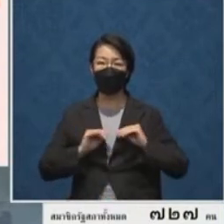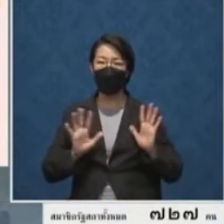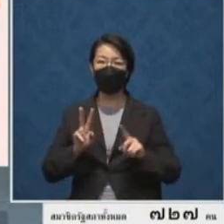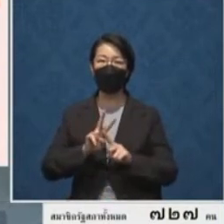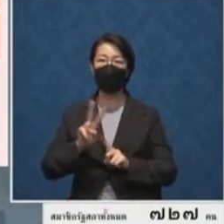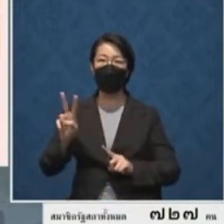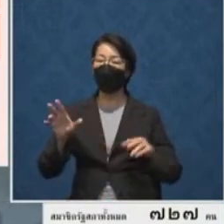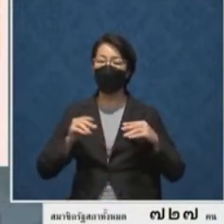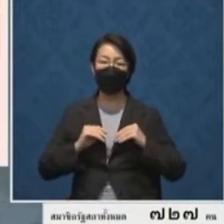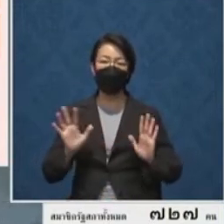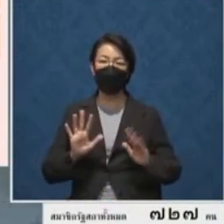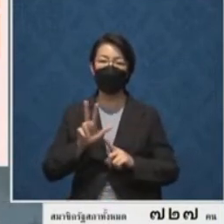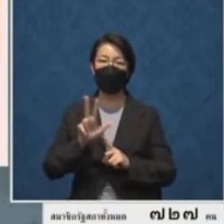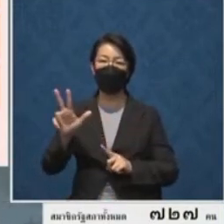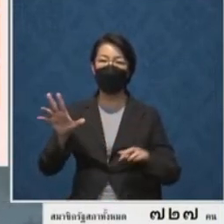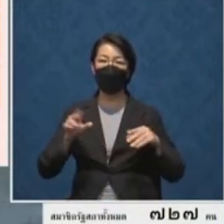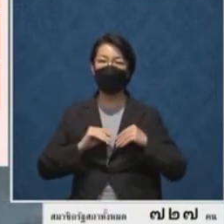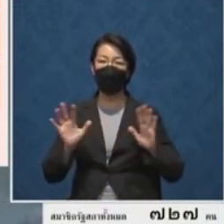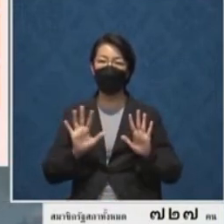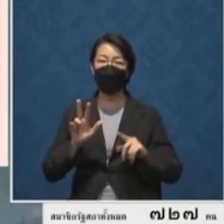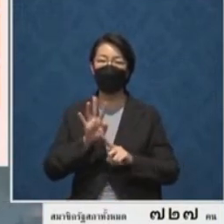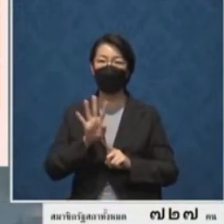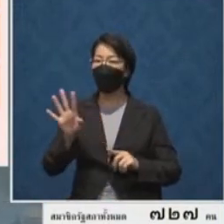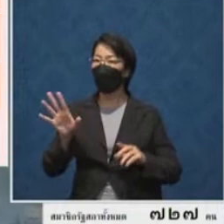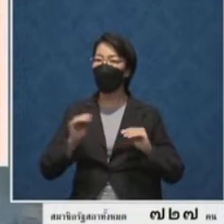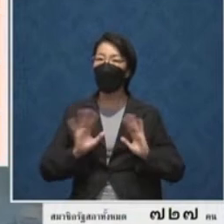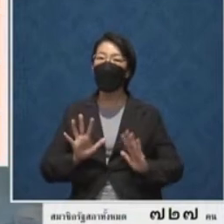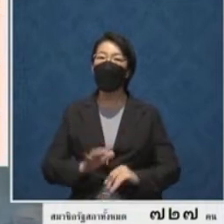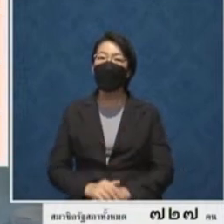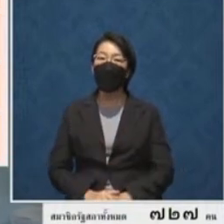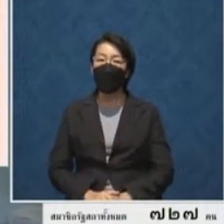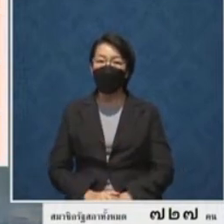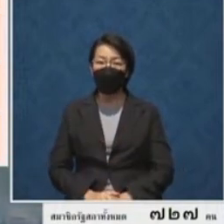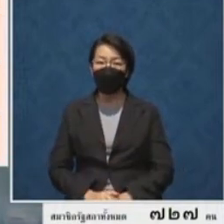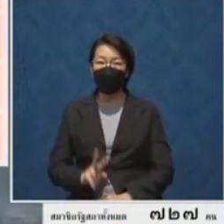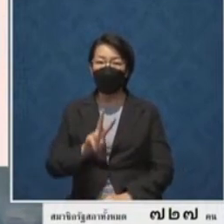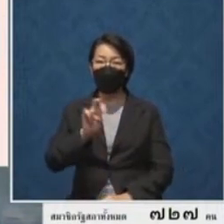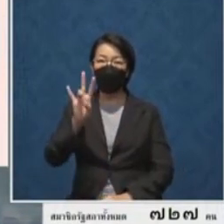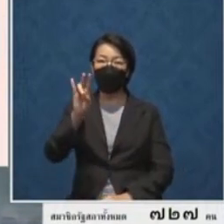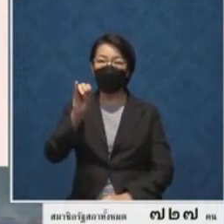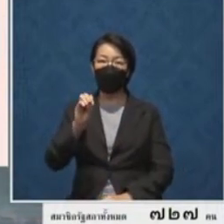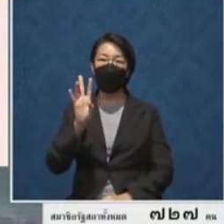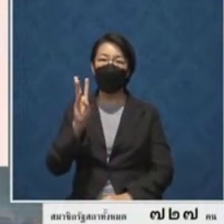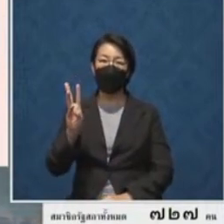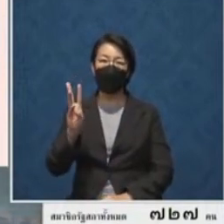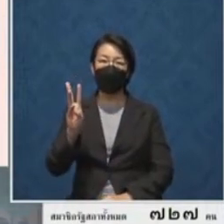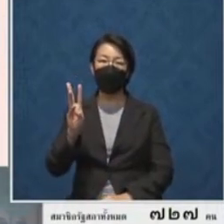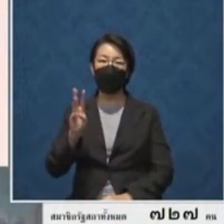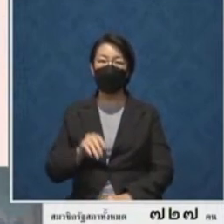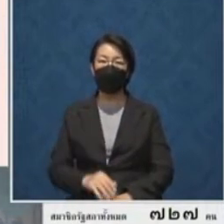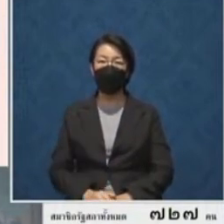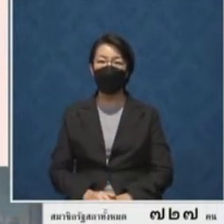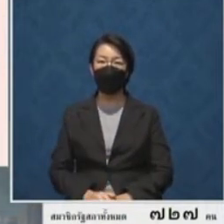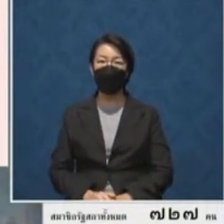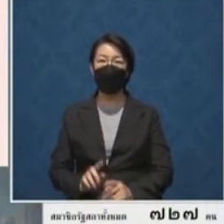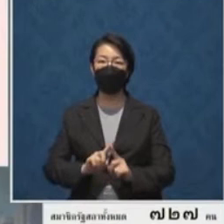ไม่รับหลักการ4ไม่รับหลักการครับ 276พลเอกบุญสร้างเนียมประดิษฐ ์1ไม่รับหลัก